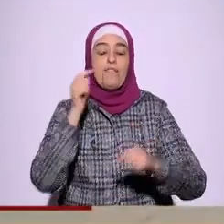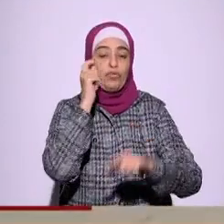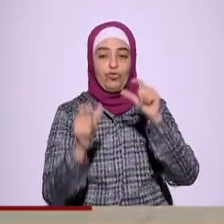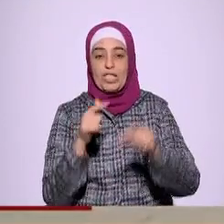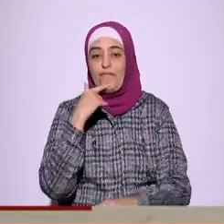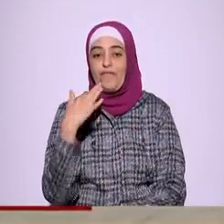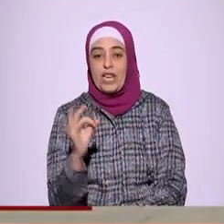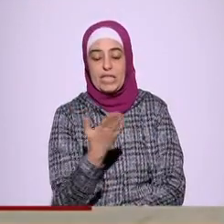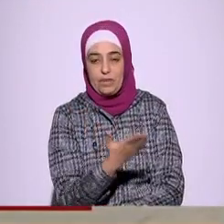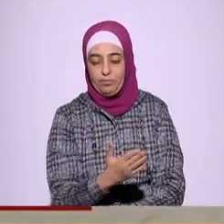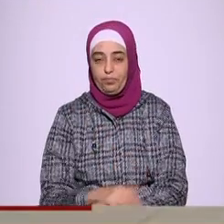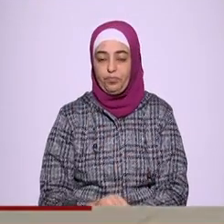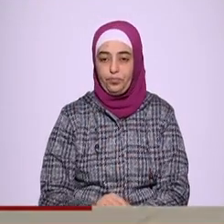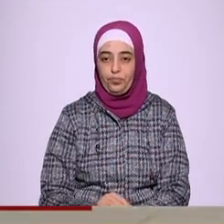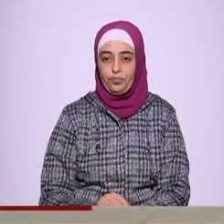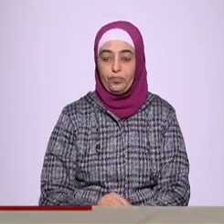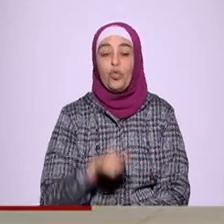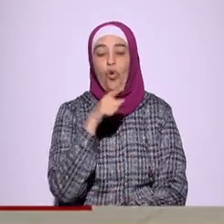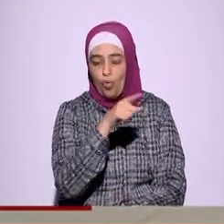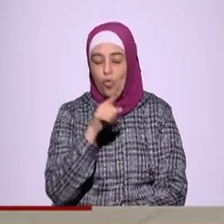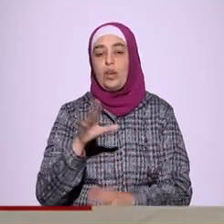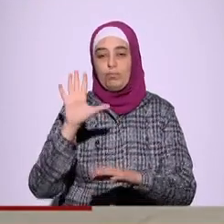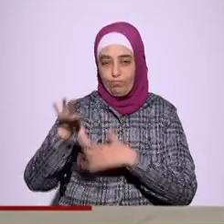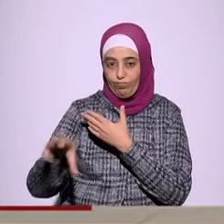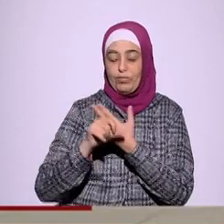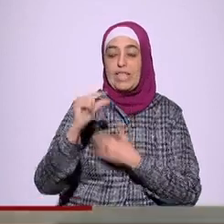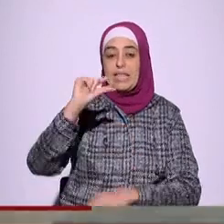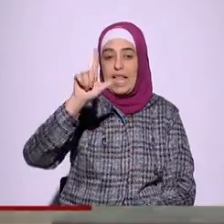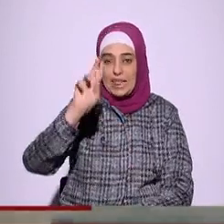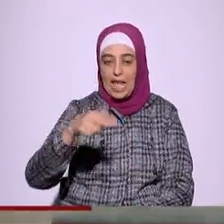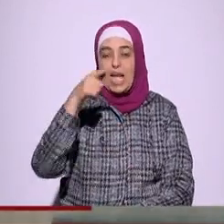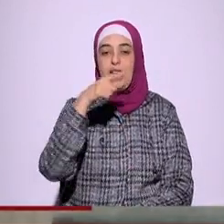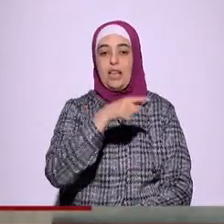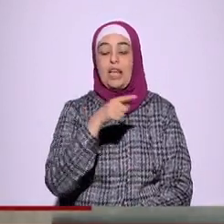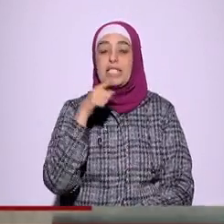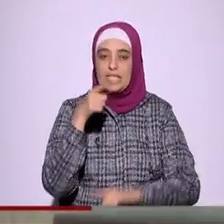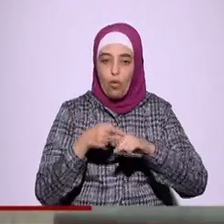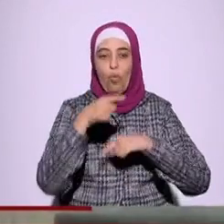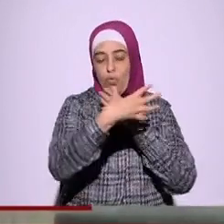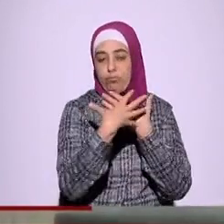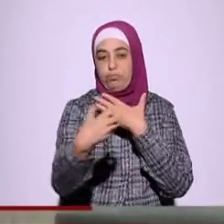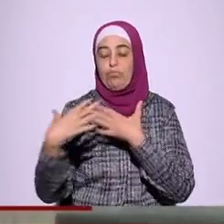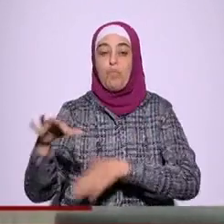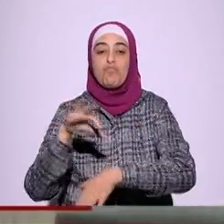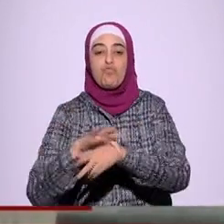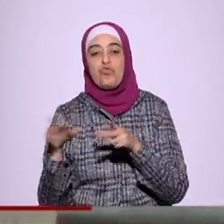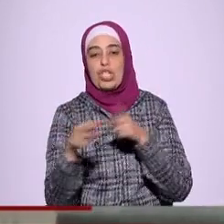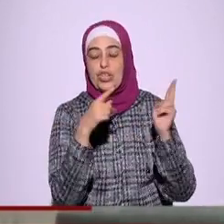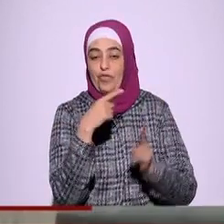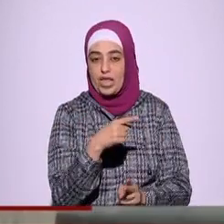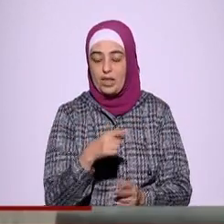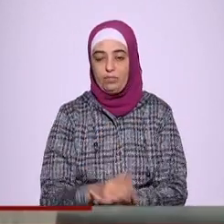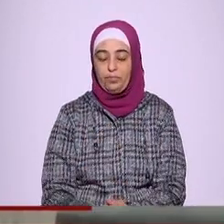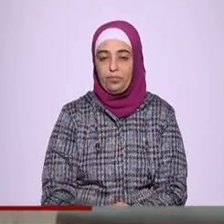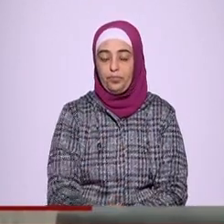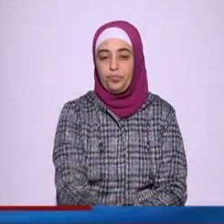فرنسا للأسف. هؤلاء هم من أصيبوا بالدلتا، وهؤلاء هم من يسببون موجة الآن في المستشفيات. فالسيناريو